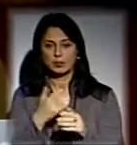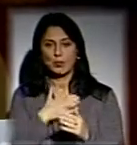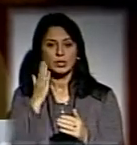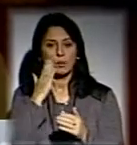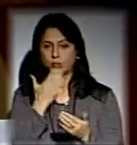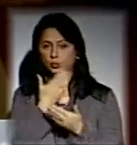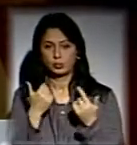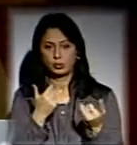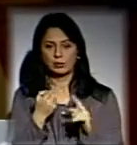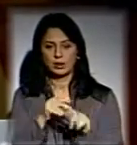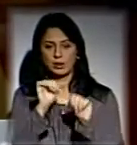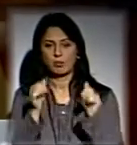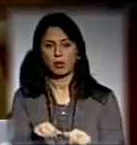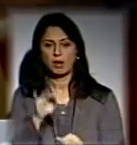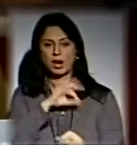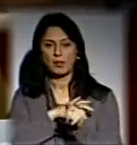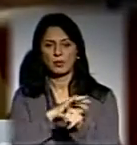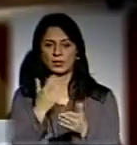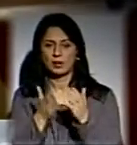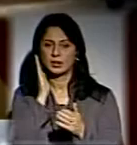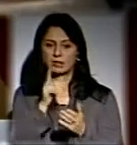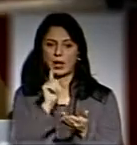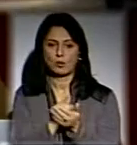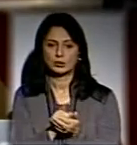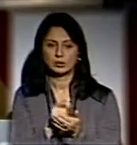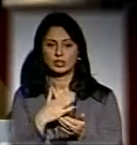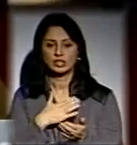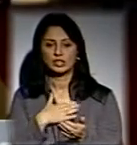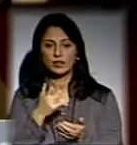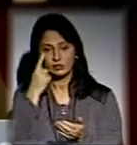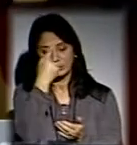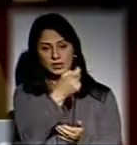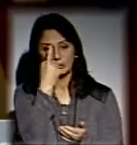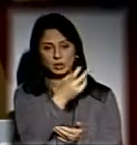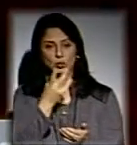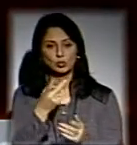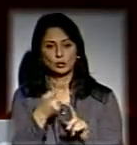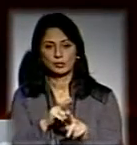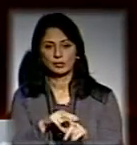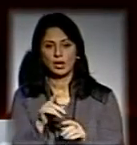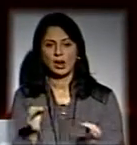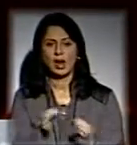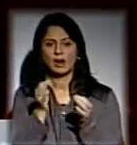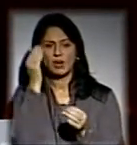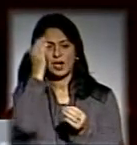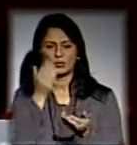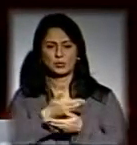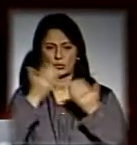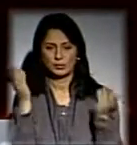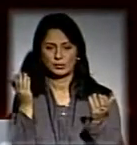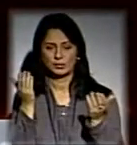კი ეს ფორმატის გამოყენება ალბათ იქნება აუცილებელი, იმიტომ რომ ჩვენ მესიჯი პირდაპირ რომ მივაწოდოთ. არავითარი აზრი არ